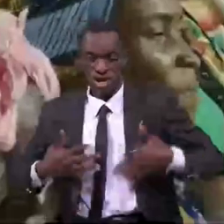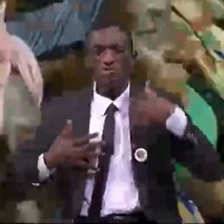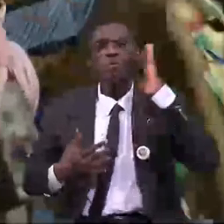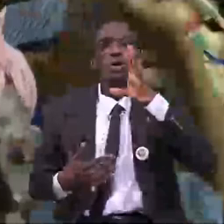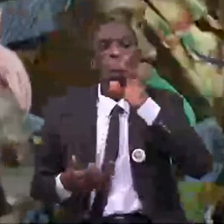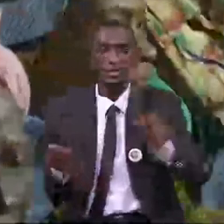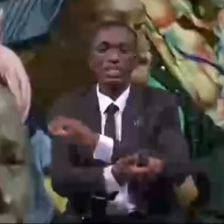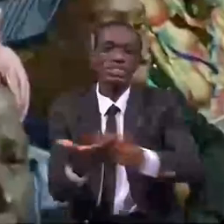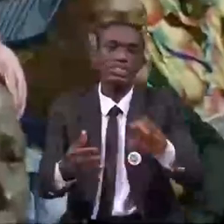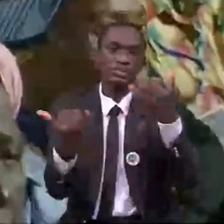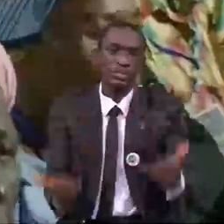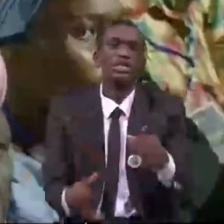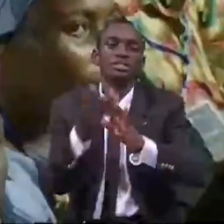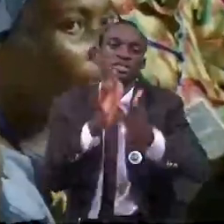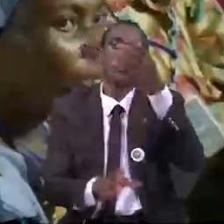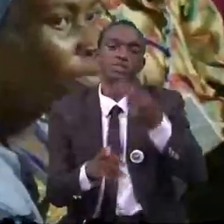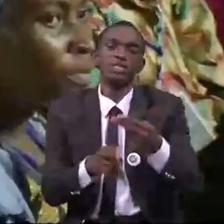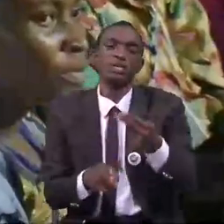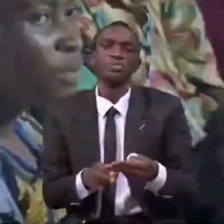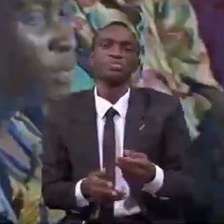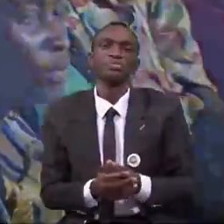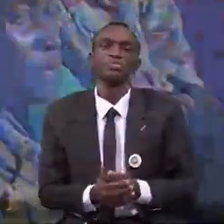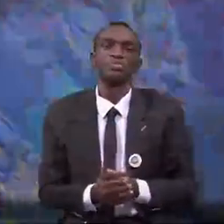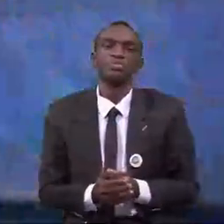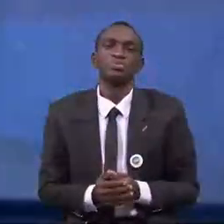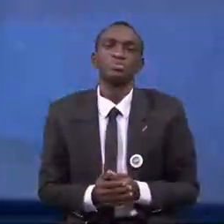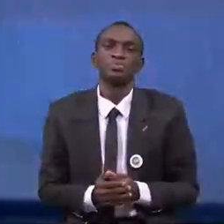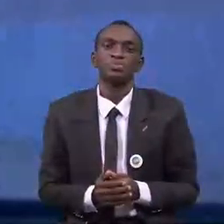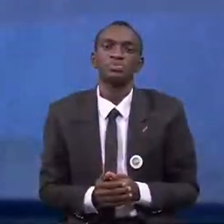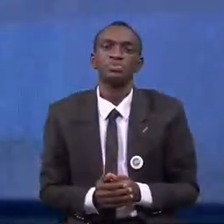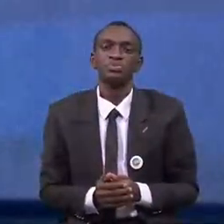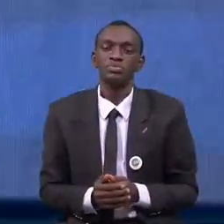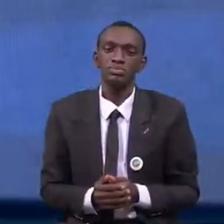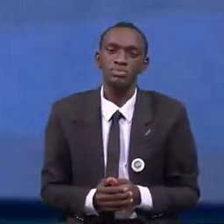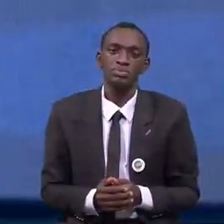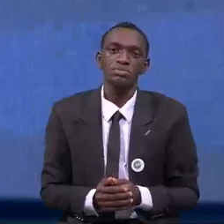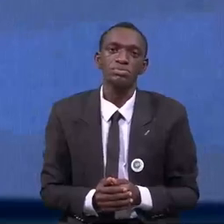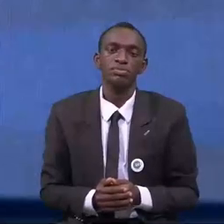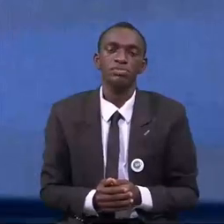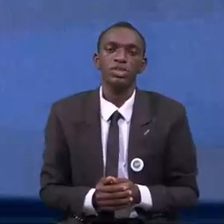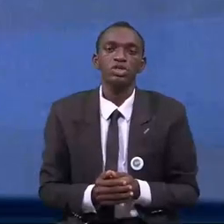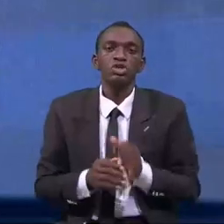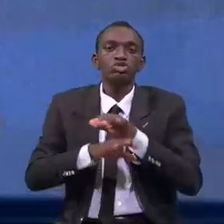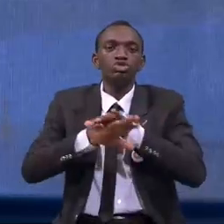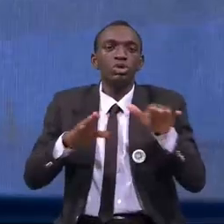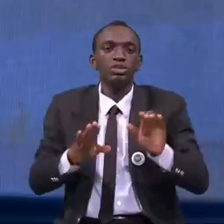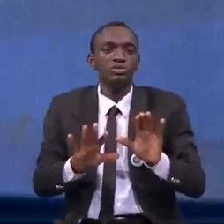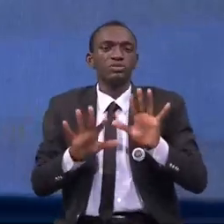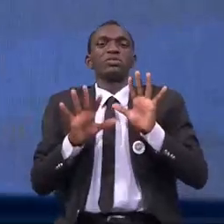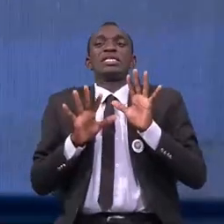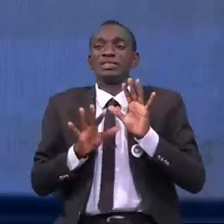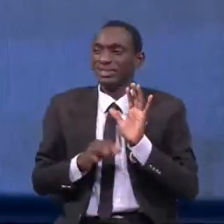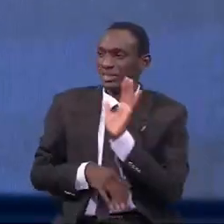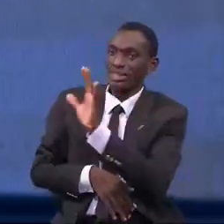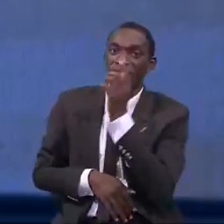tous les décret des féticheurs contre votre vie seront détruits ce soir ne